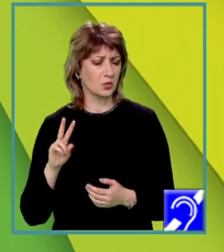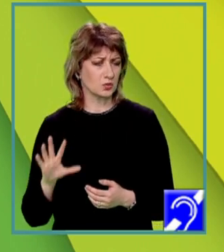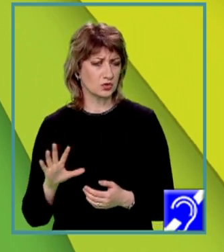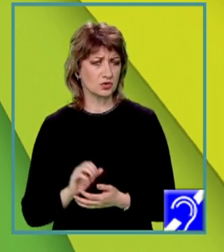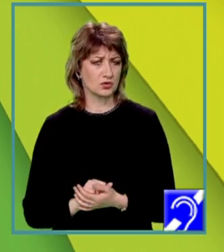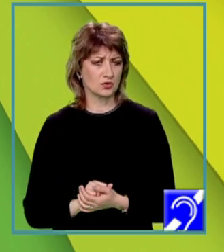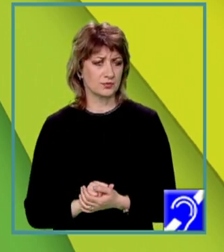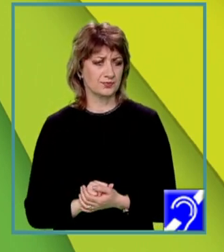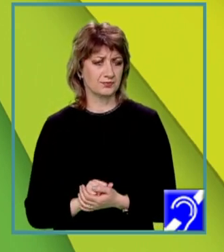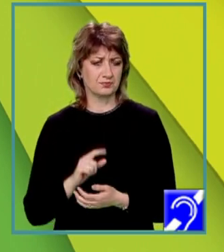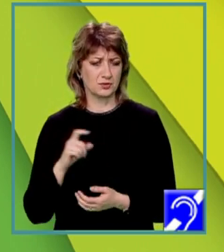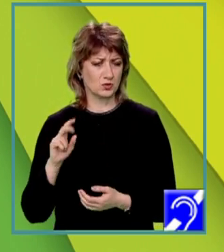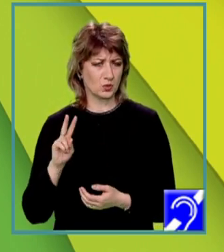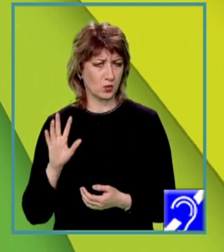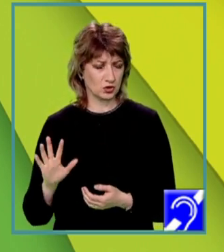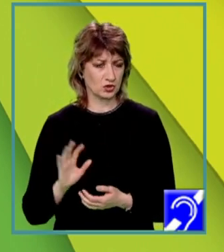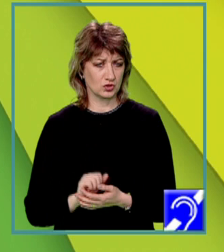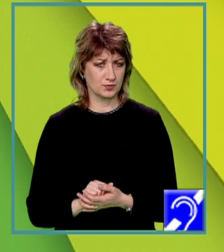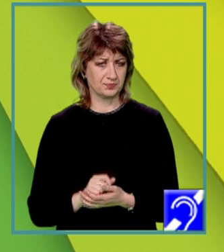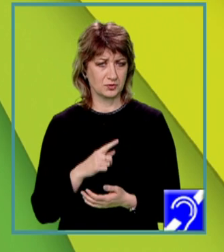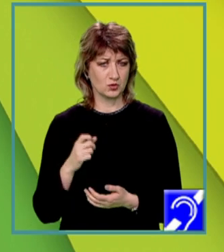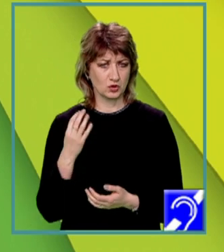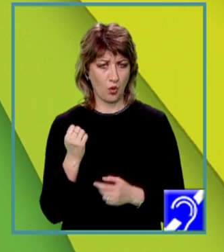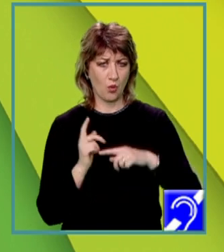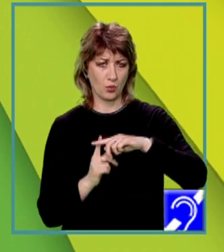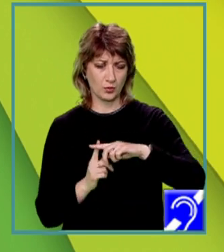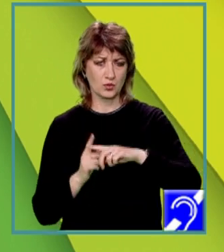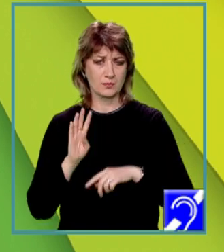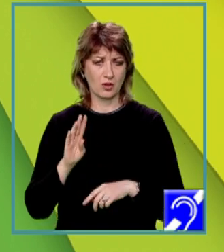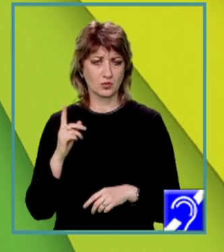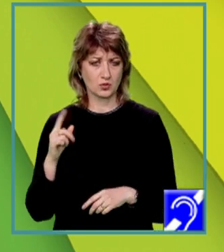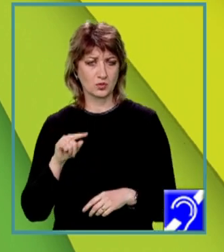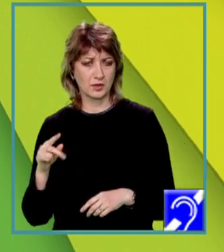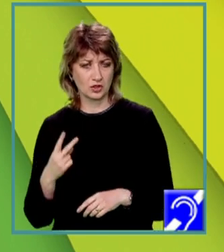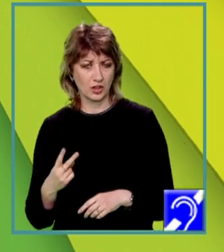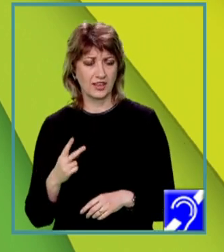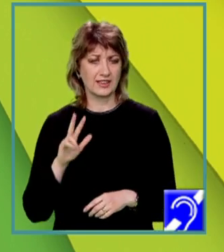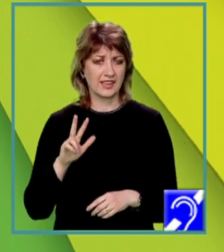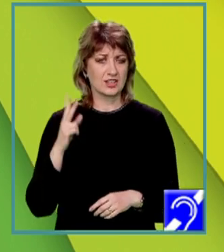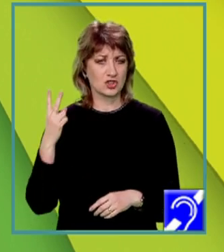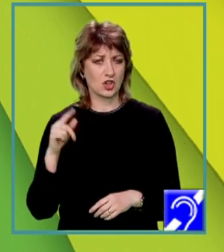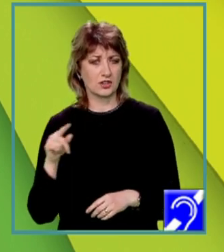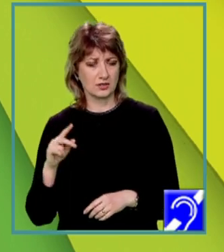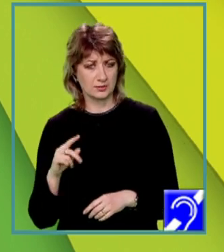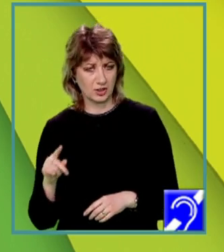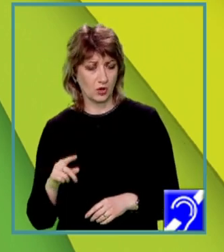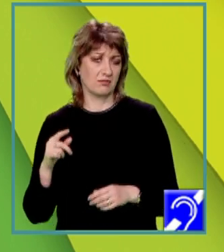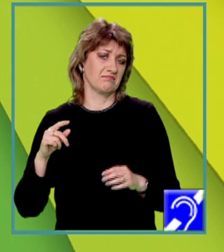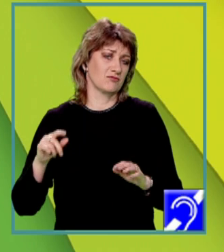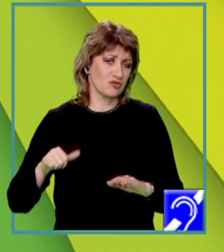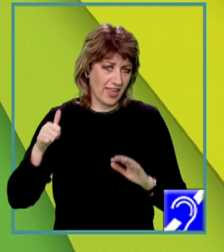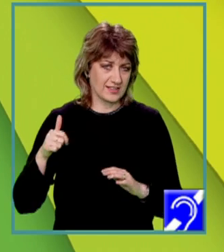respectiv doi egal cu minus 9 plus 41 pe doi adică 32 pe doi adică 16